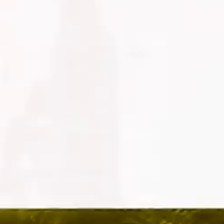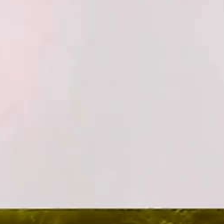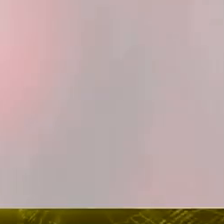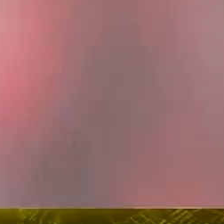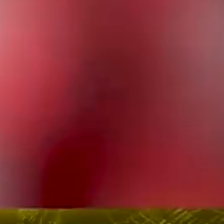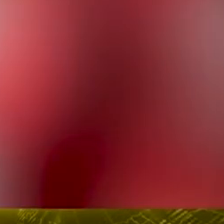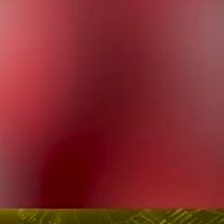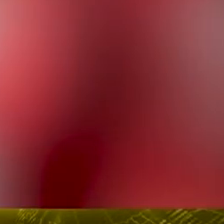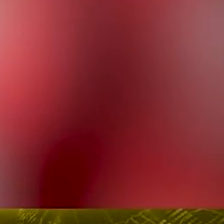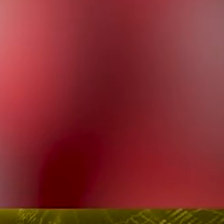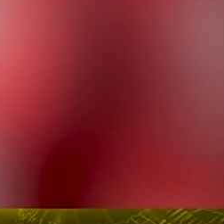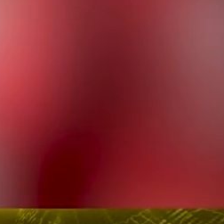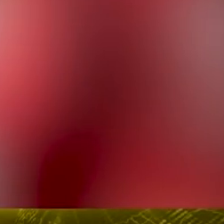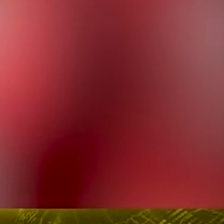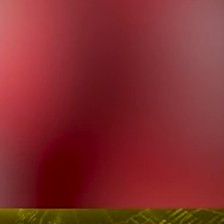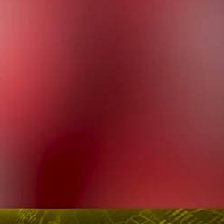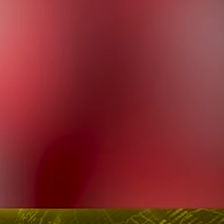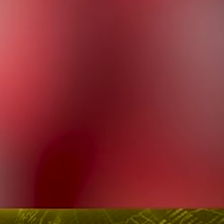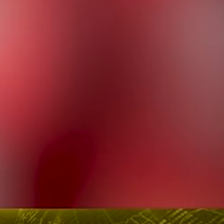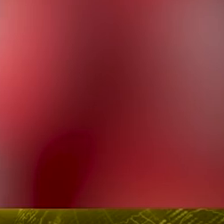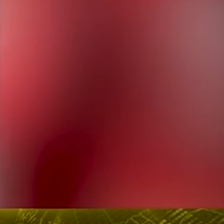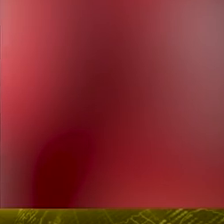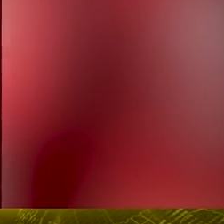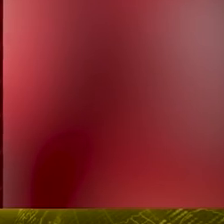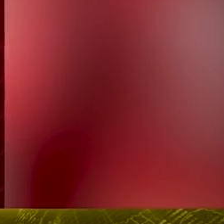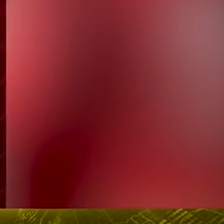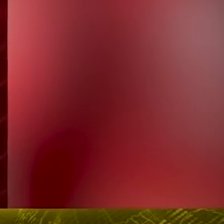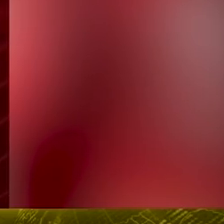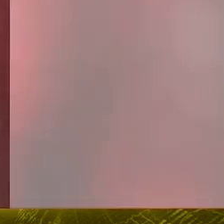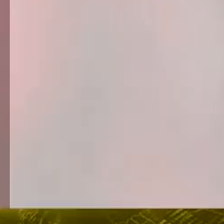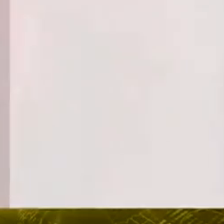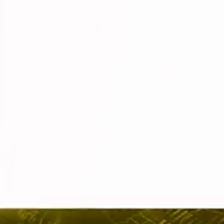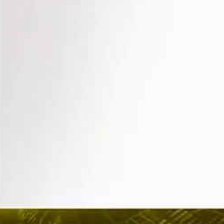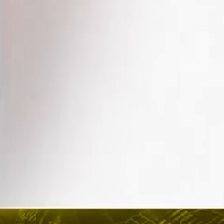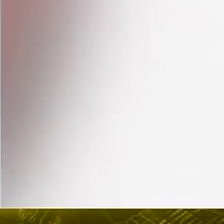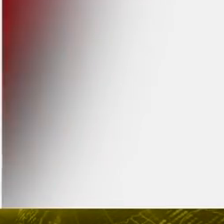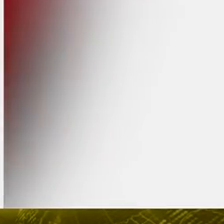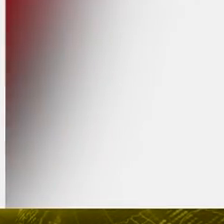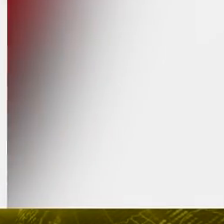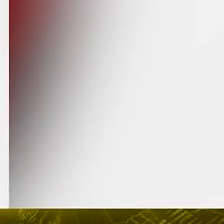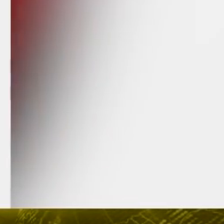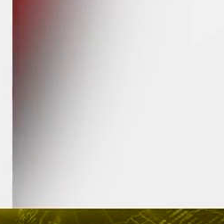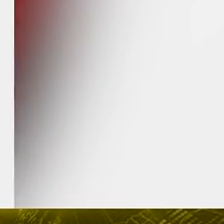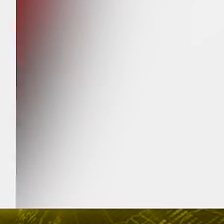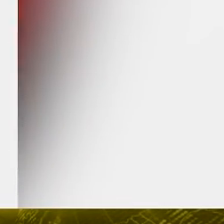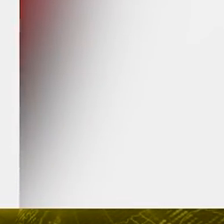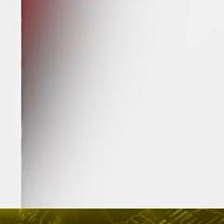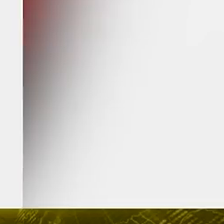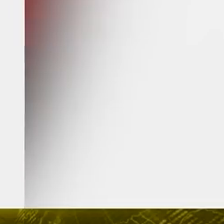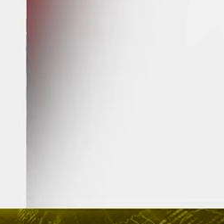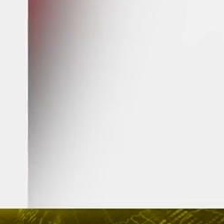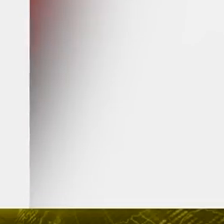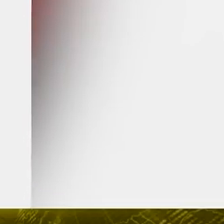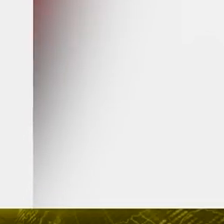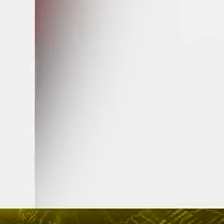وديا نام ميداك تور ديام كم غنى استغمت أدما أتي ام سمنان شمون تنستبهالو تكال أب انجليز نبورو فقاد بكمشون عمارة هاجر سلس